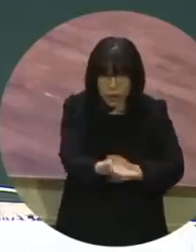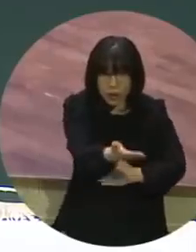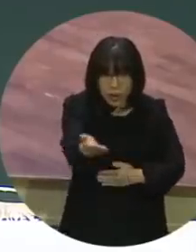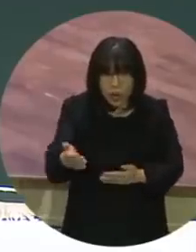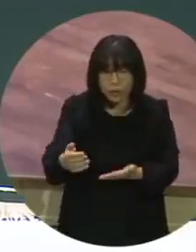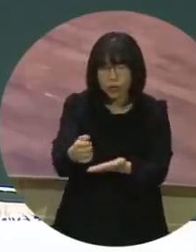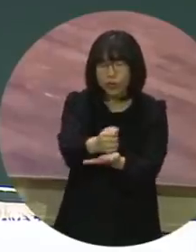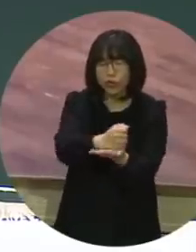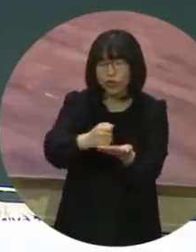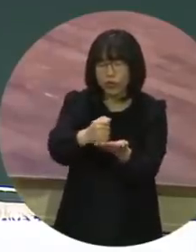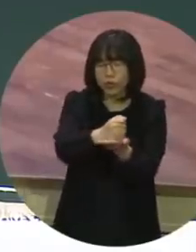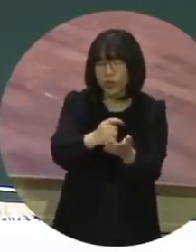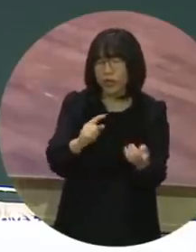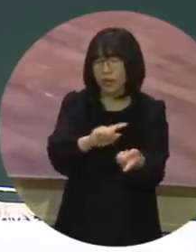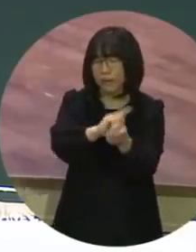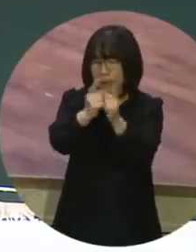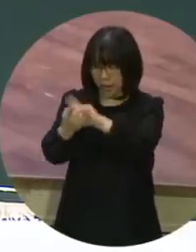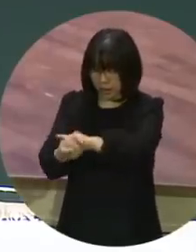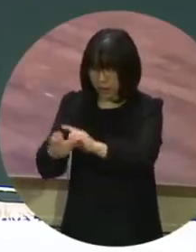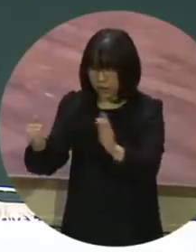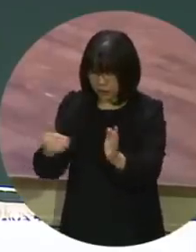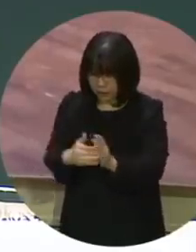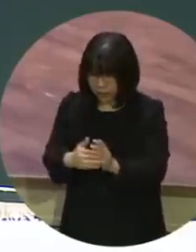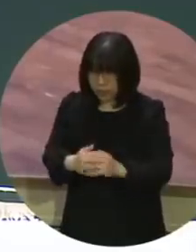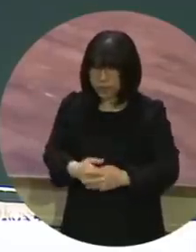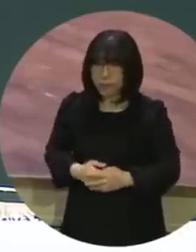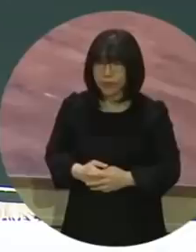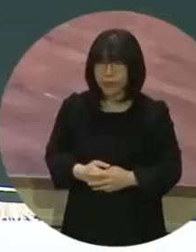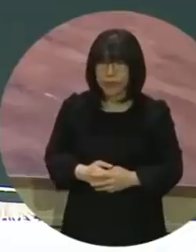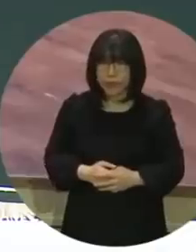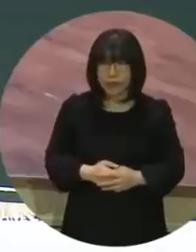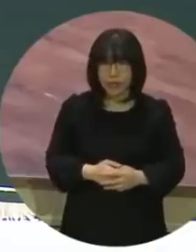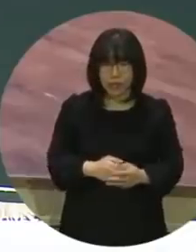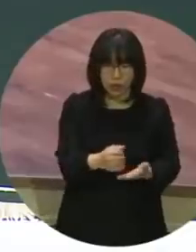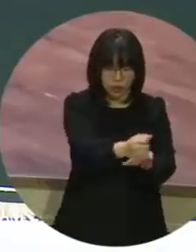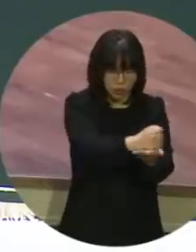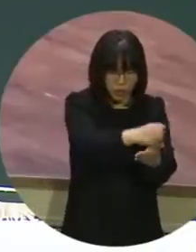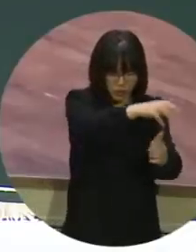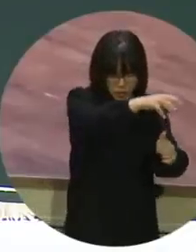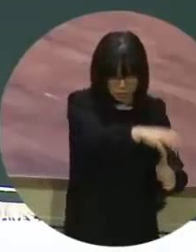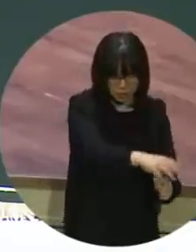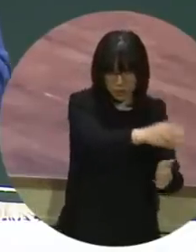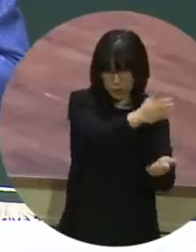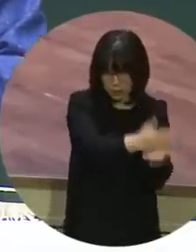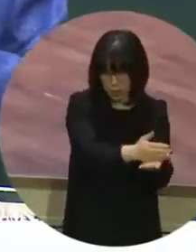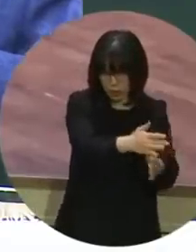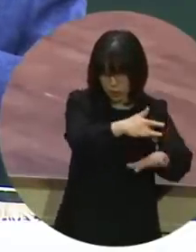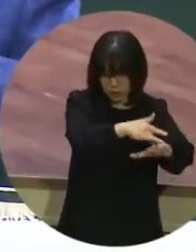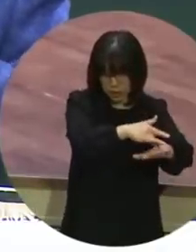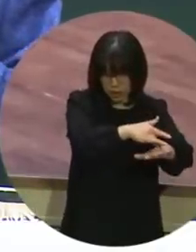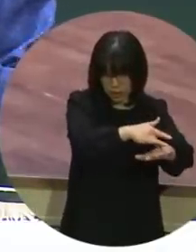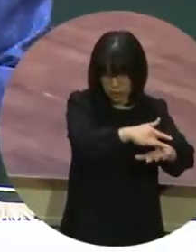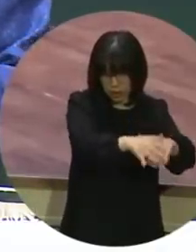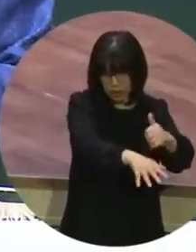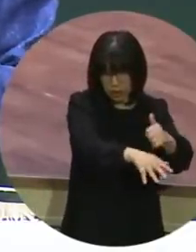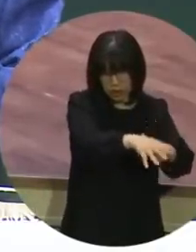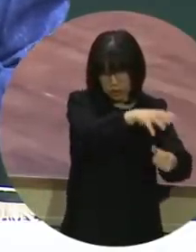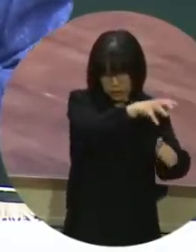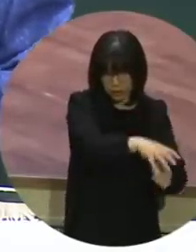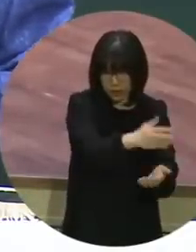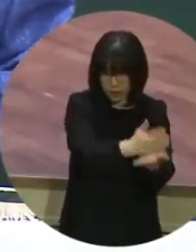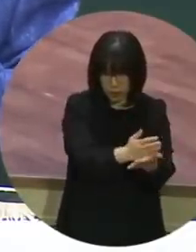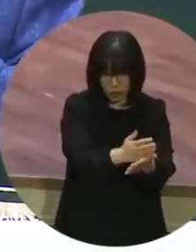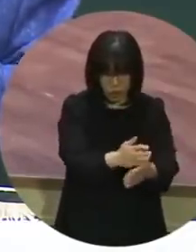믿으시기 바랍니다. 운명이 바뀌었다고요. 여기 잡히지 마시기 바랍니다. 왜 사단에게 사단 겁을 내고 왜